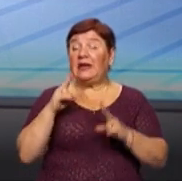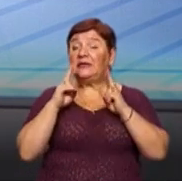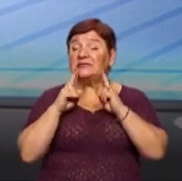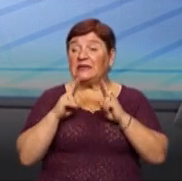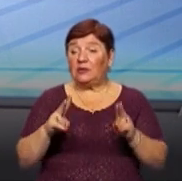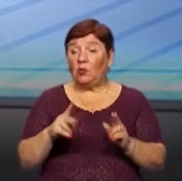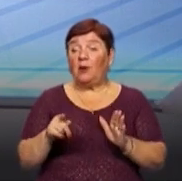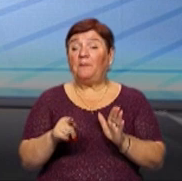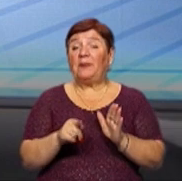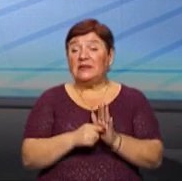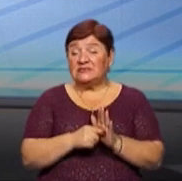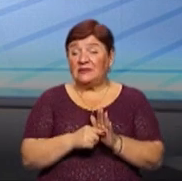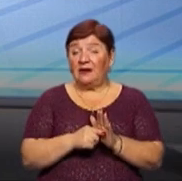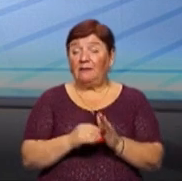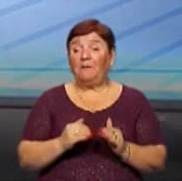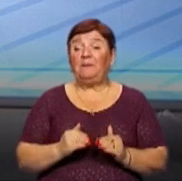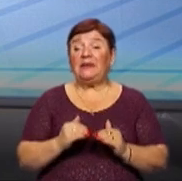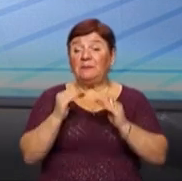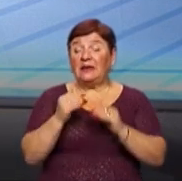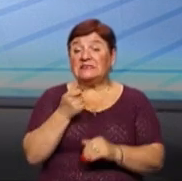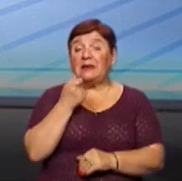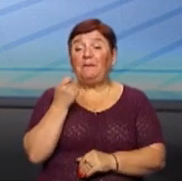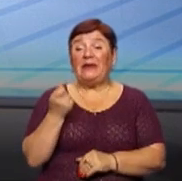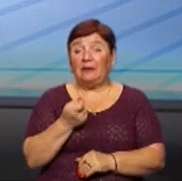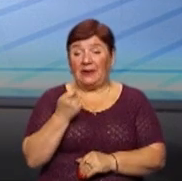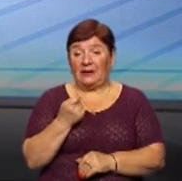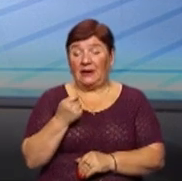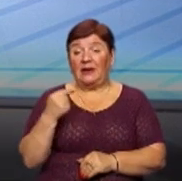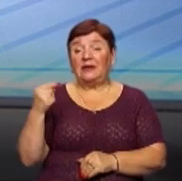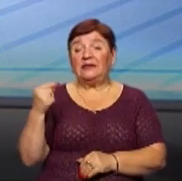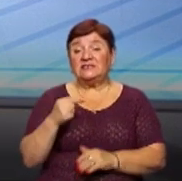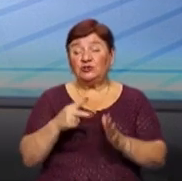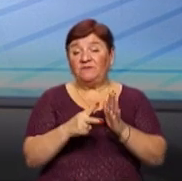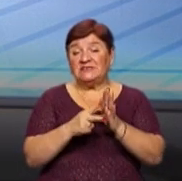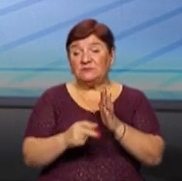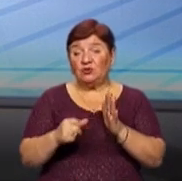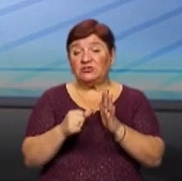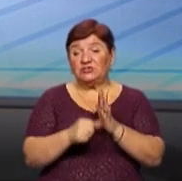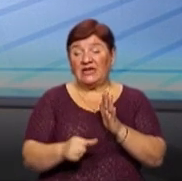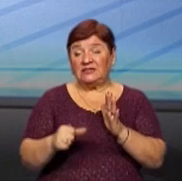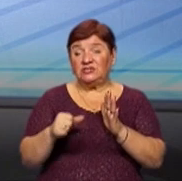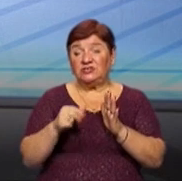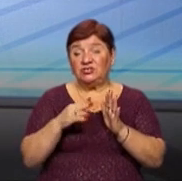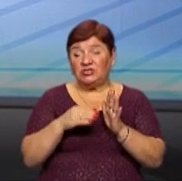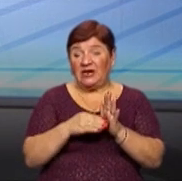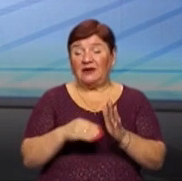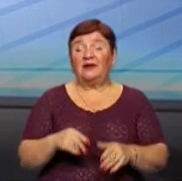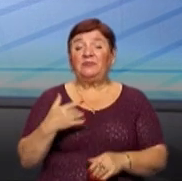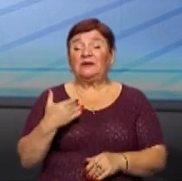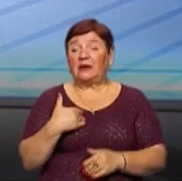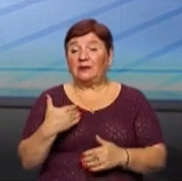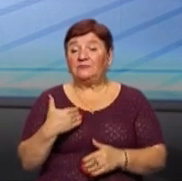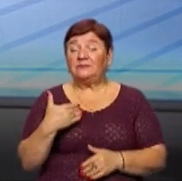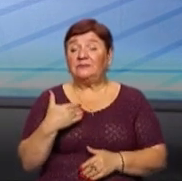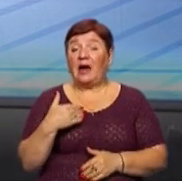зараз піднімалася пенсія мінімальна. Тобто, да, у кого було 1764, піднялося до 1854